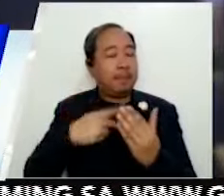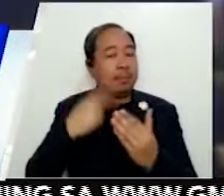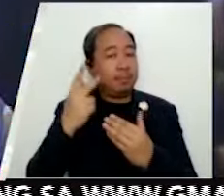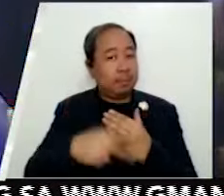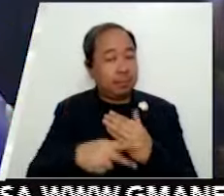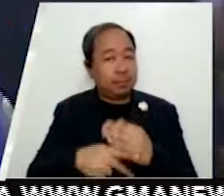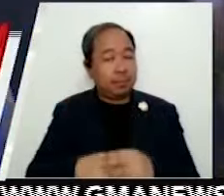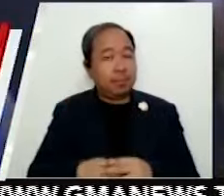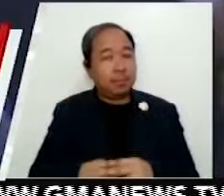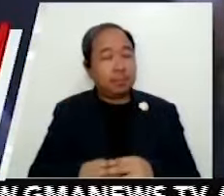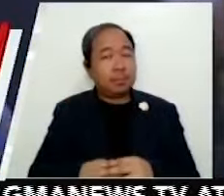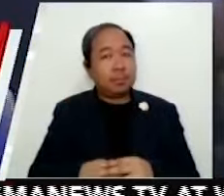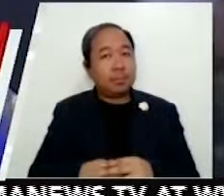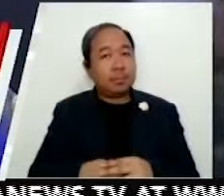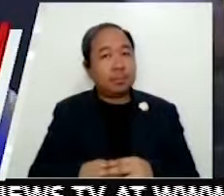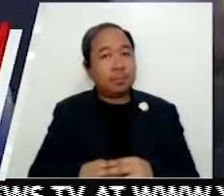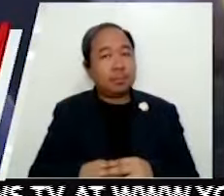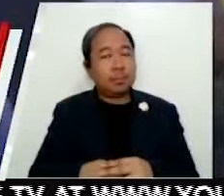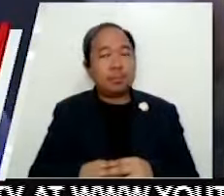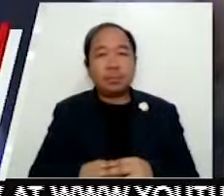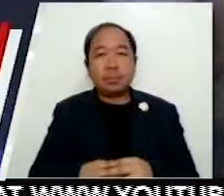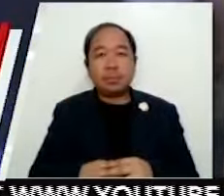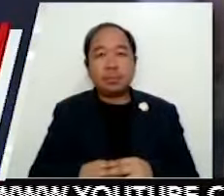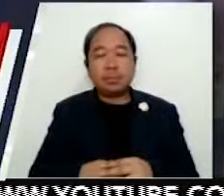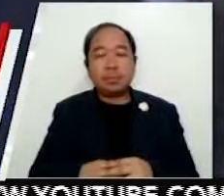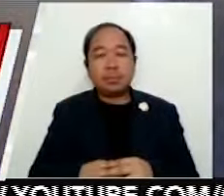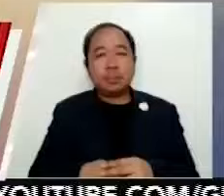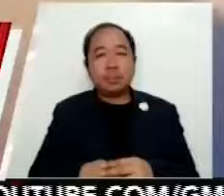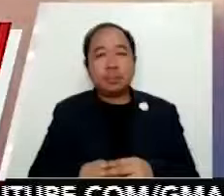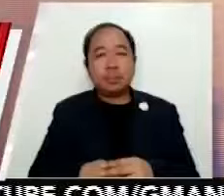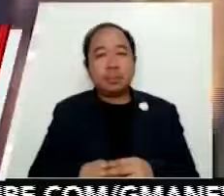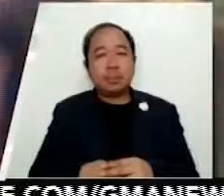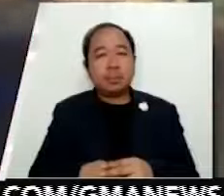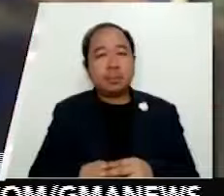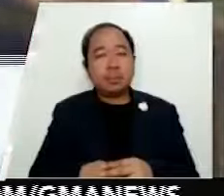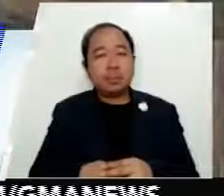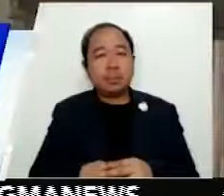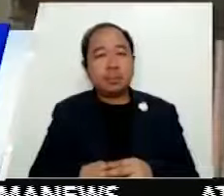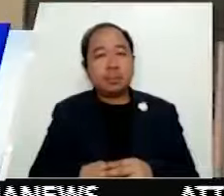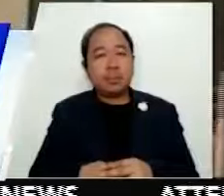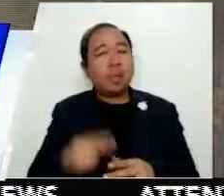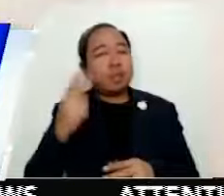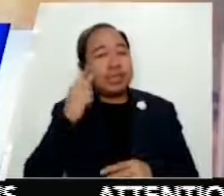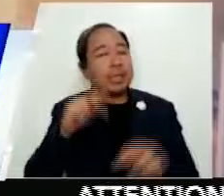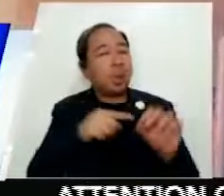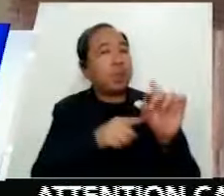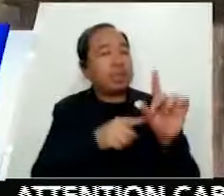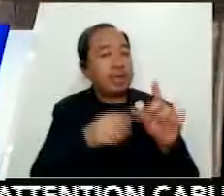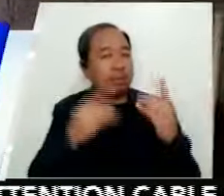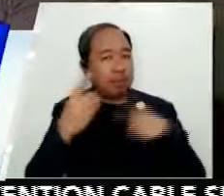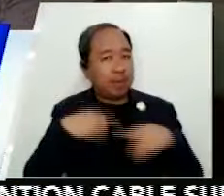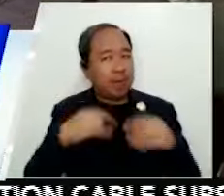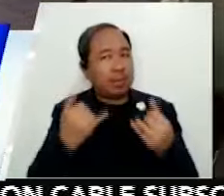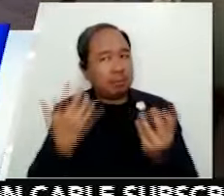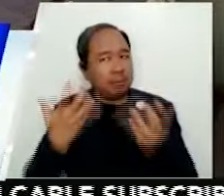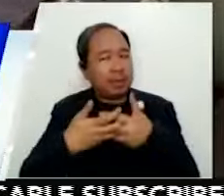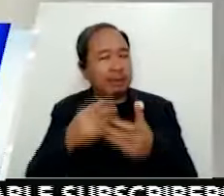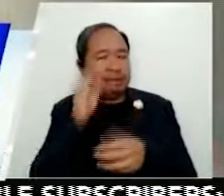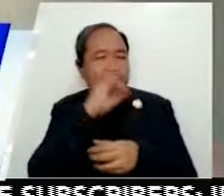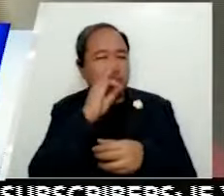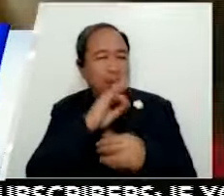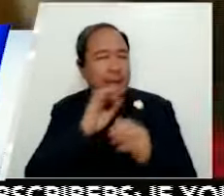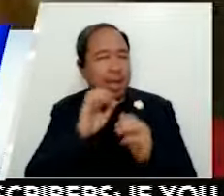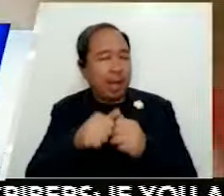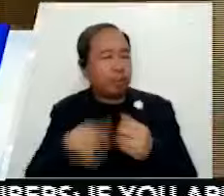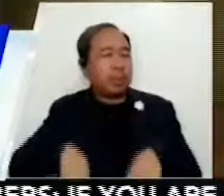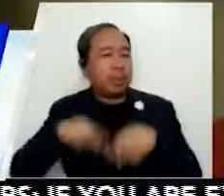watch it for myself para matuto ako in a sense na dito sa Filipino version, anong pwede natin iambag. Makakasama ni Michael sa serye sina Kate Valdez